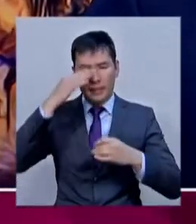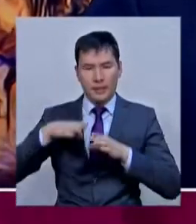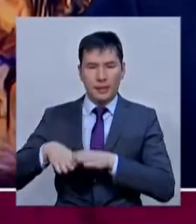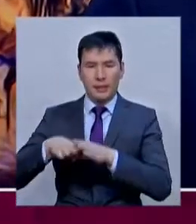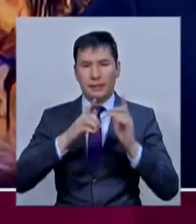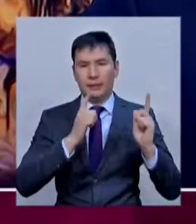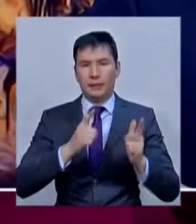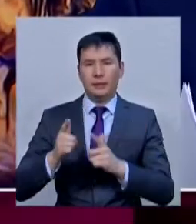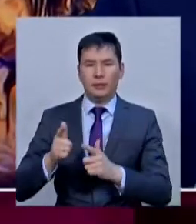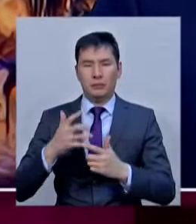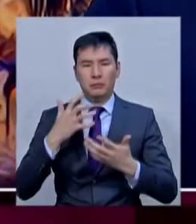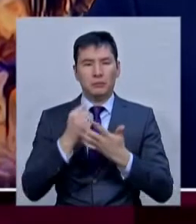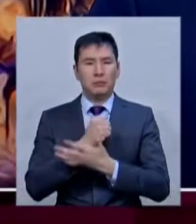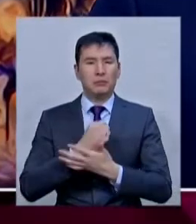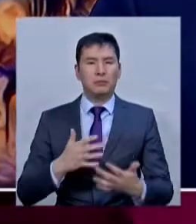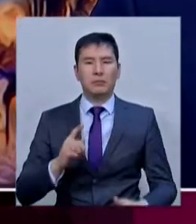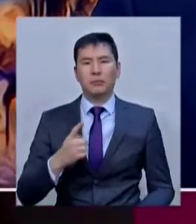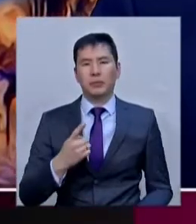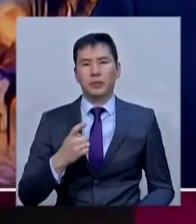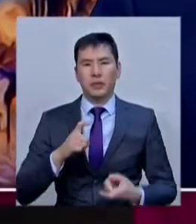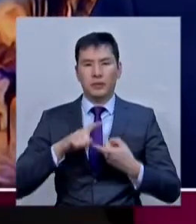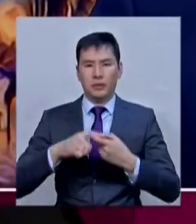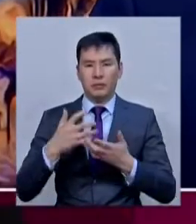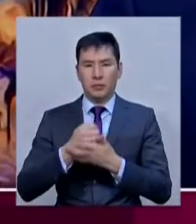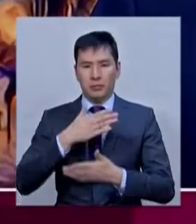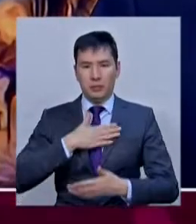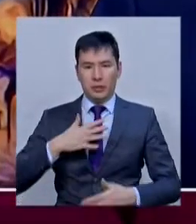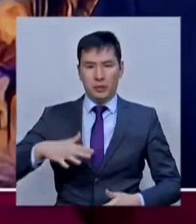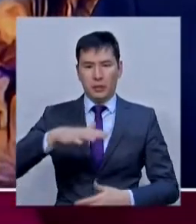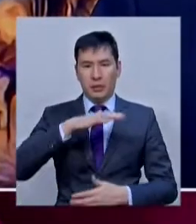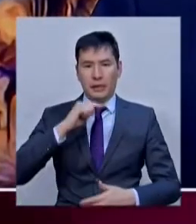көлемін шектеу әлем экономикасына қалай әсер етеді?